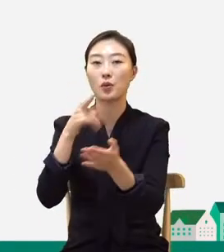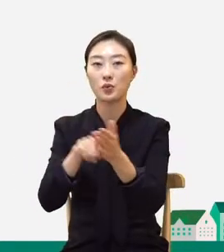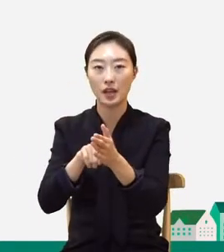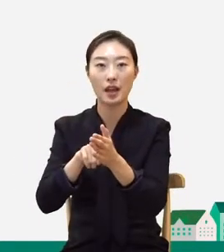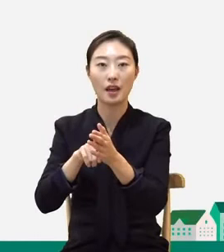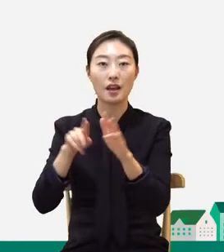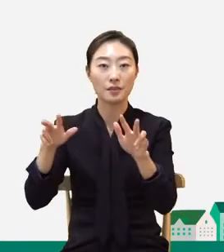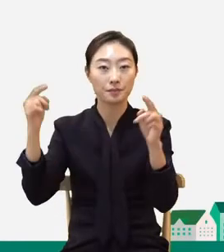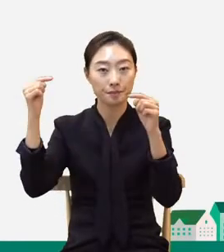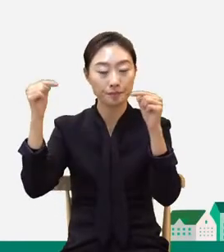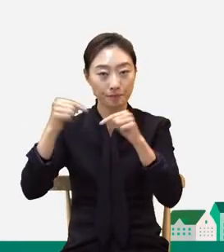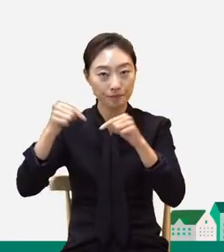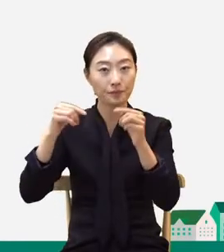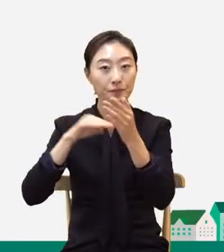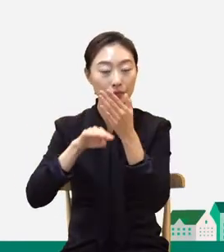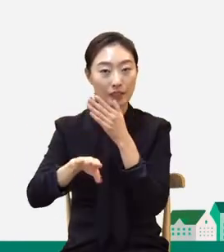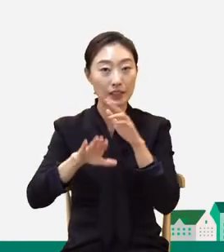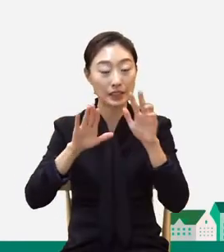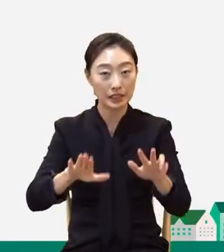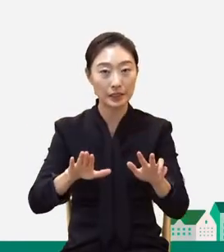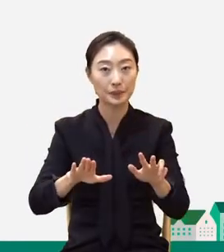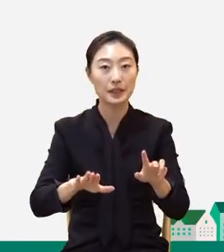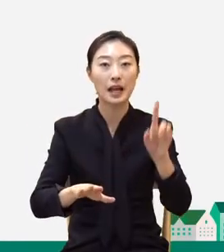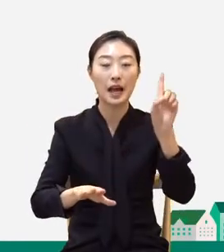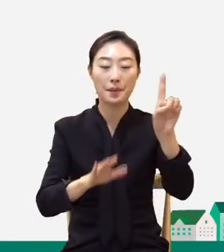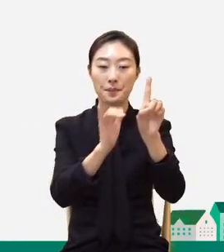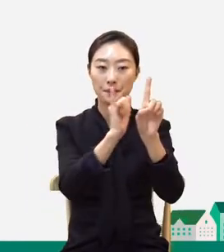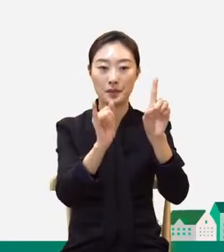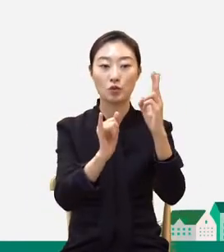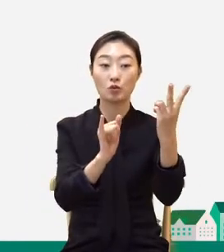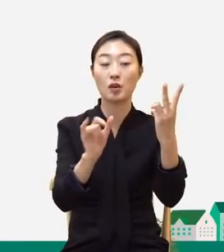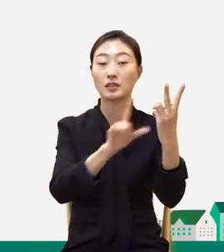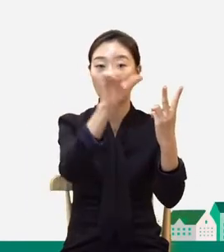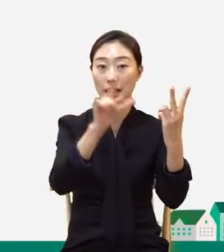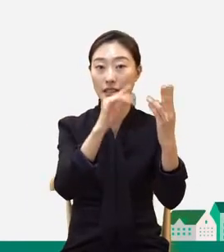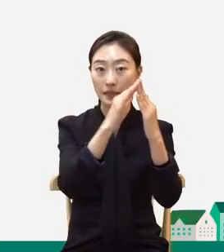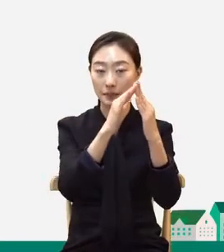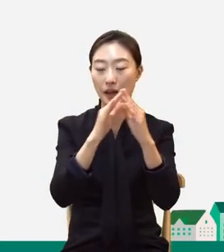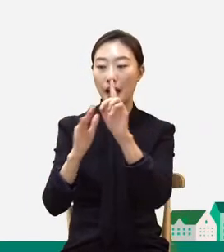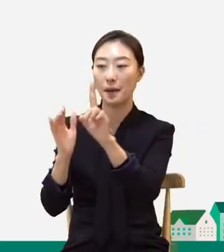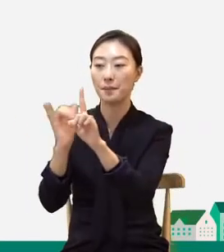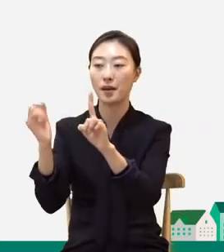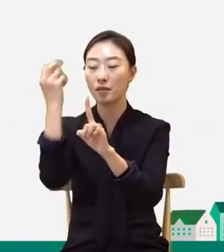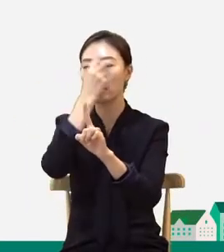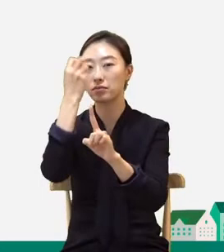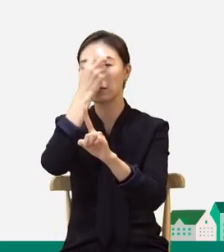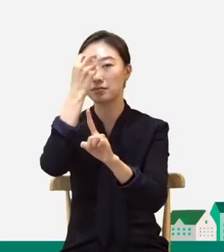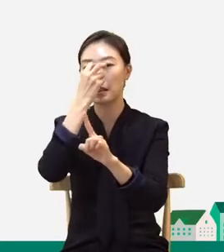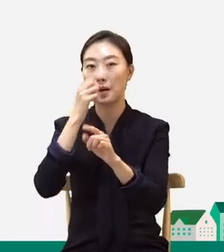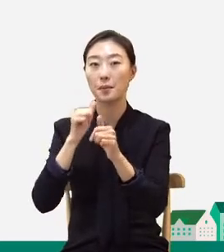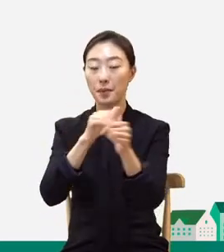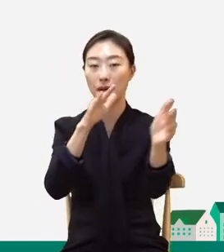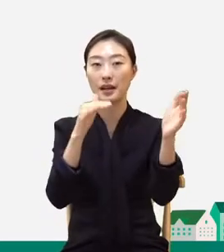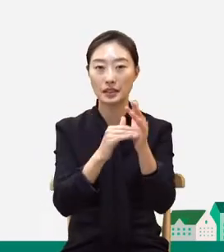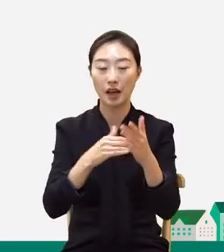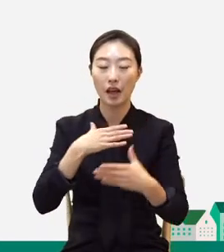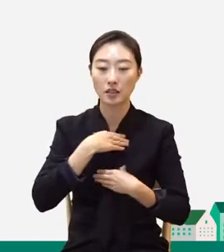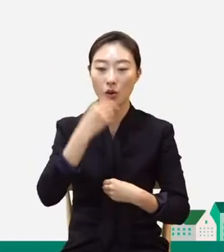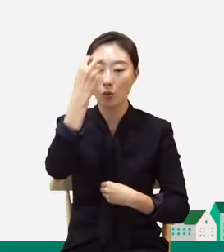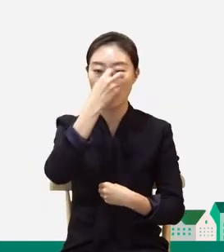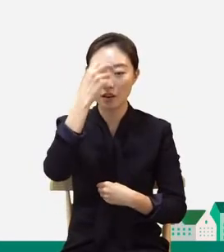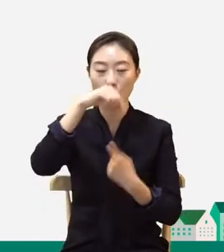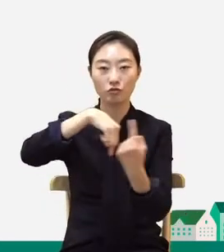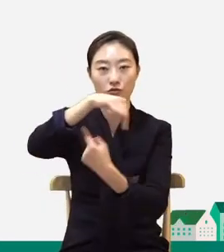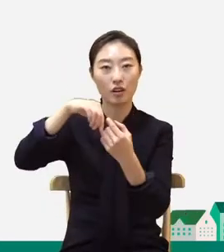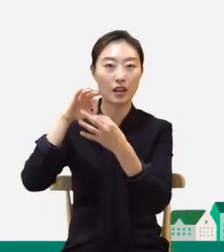명이 생활하시는데 한 명의 야간 순회 인력이 배치해서 안전관리와 지원을 할 수 있도록 운영을 하면서